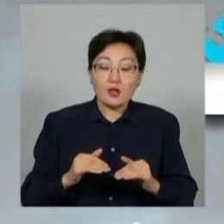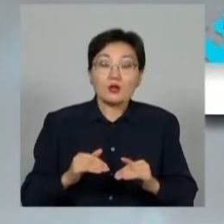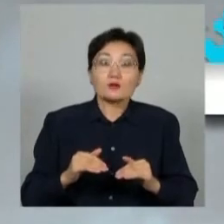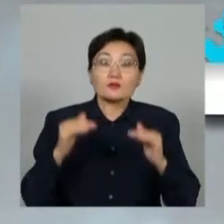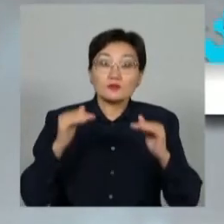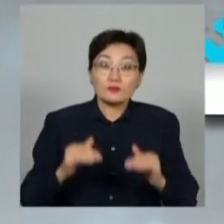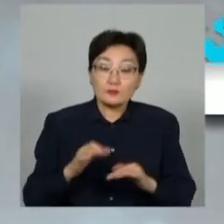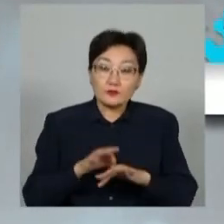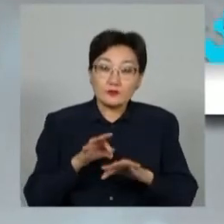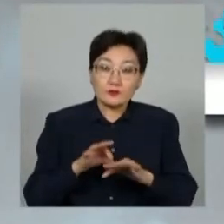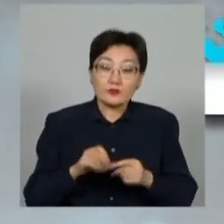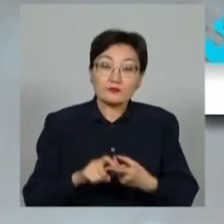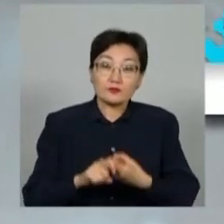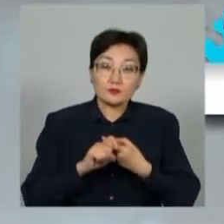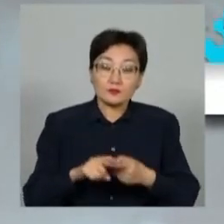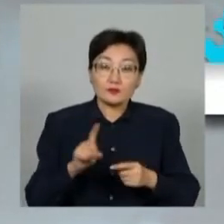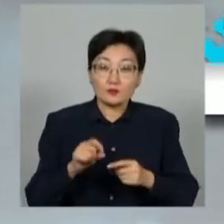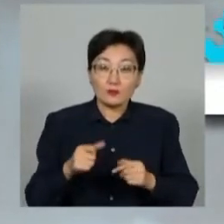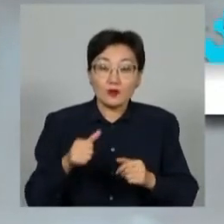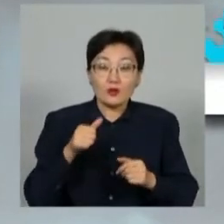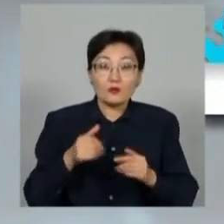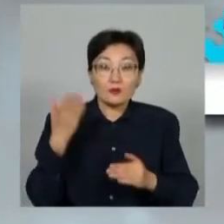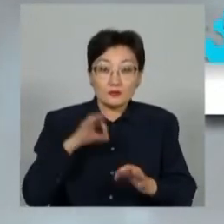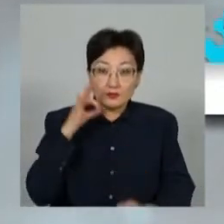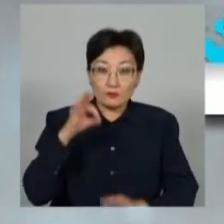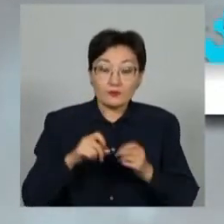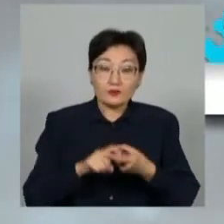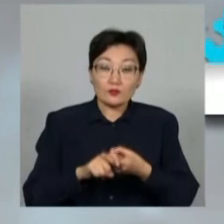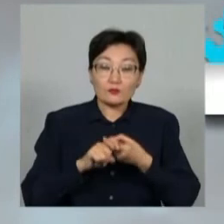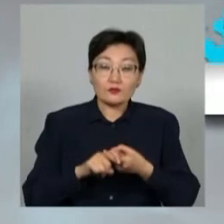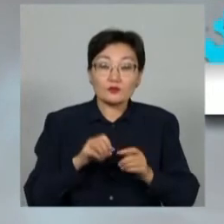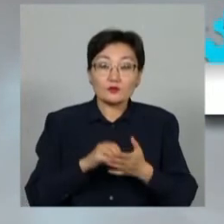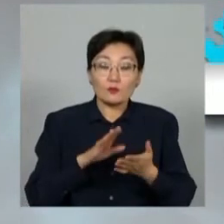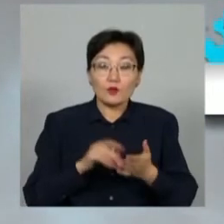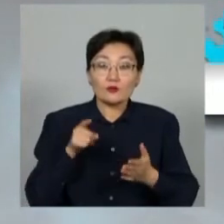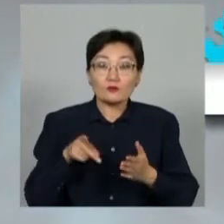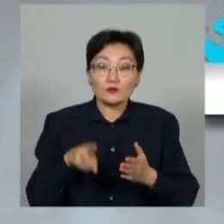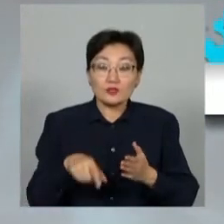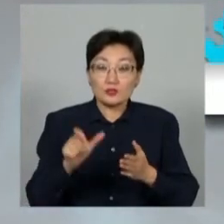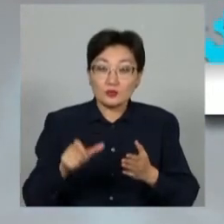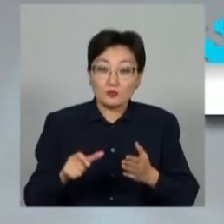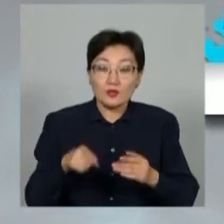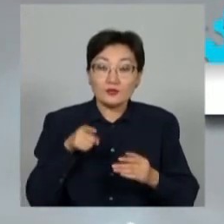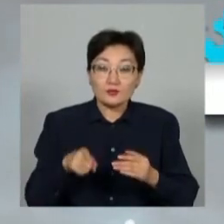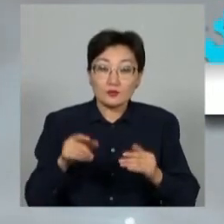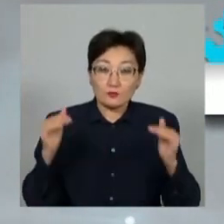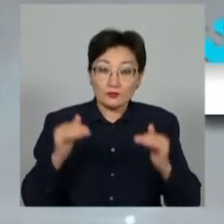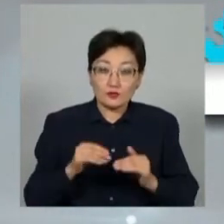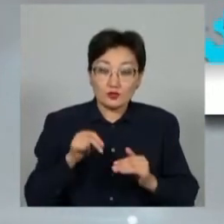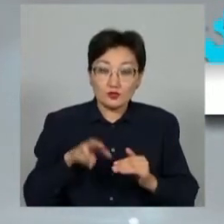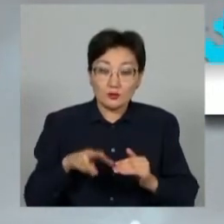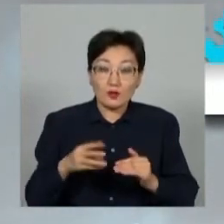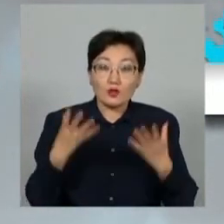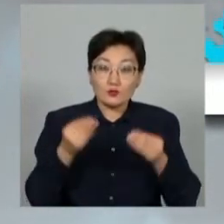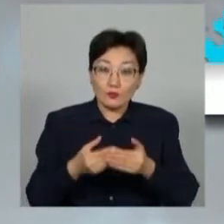Заметно снижается заболеваемость инфекцией. За минувшие сутки вирус подхватили около 2000 человек. Это на 1000 меньше, чем